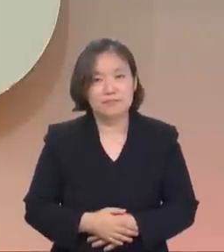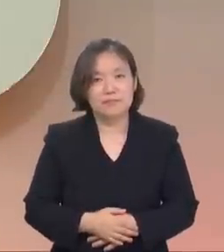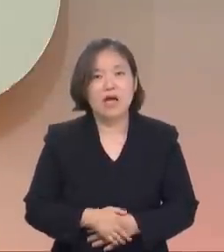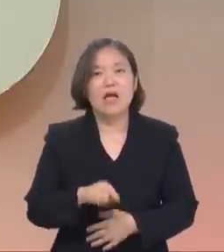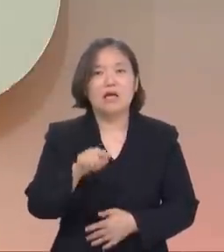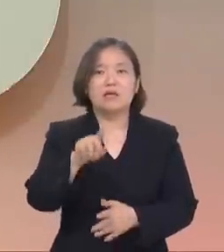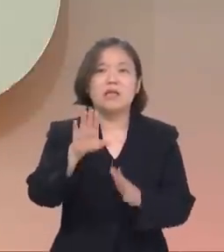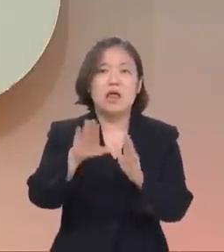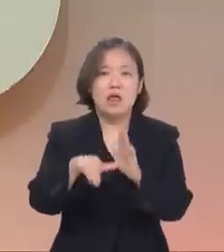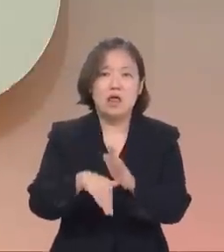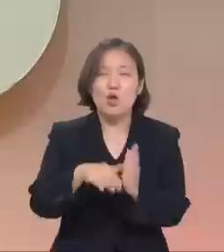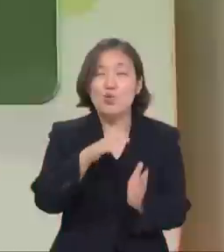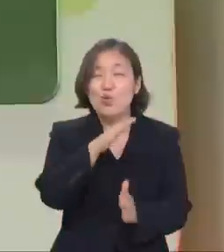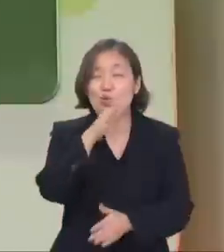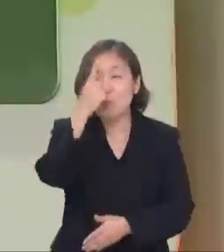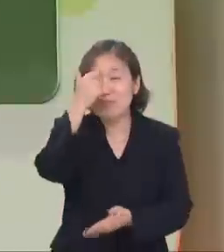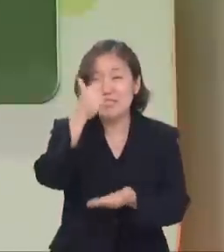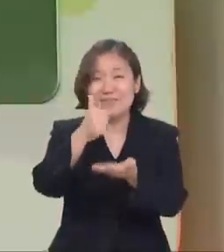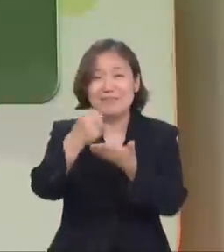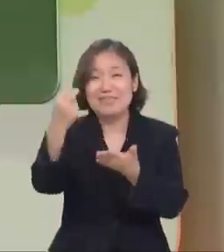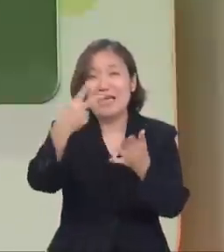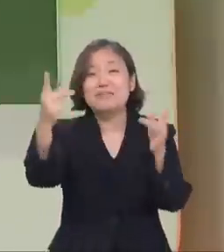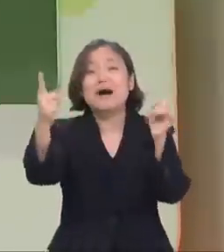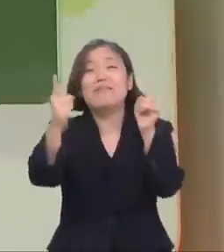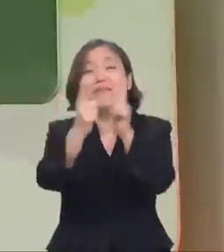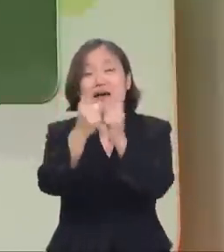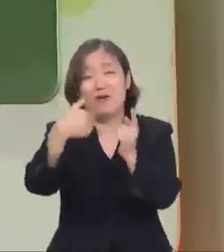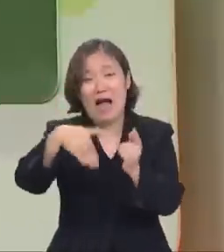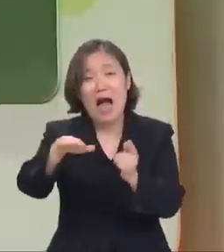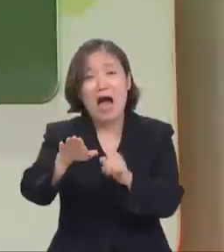찾아갑니다 쓴